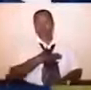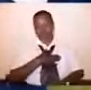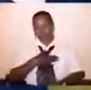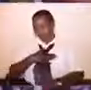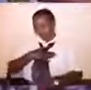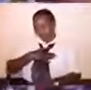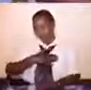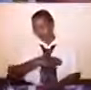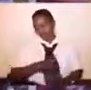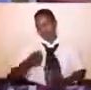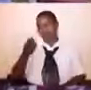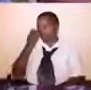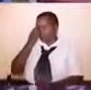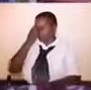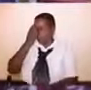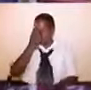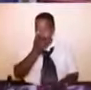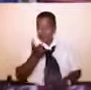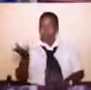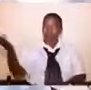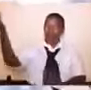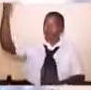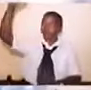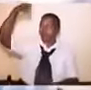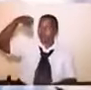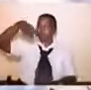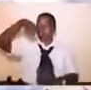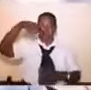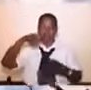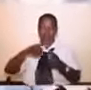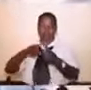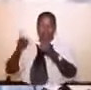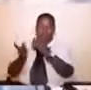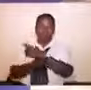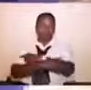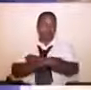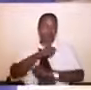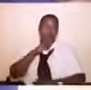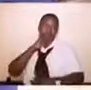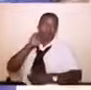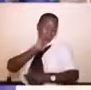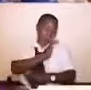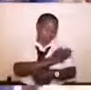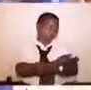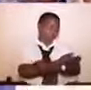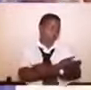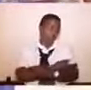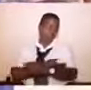owandi Kumona kasuba kalelo te kumakayandi